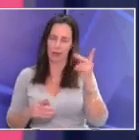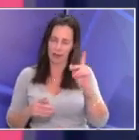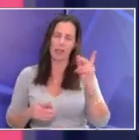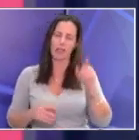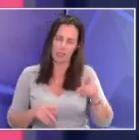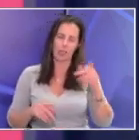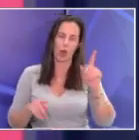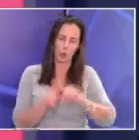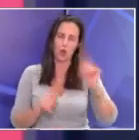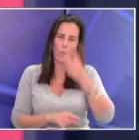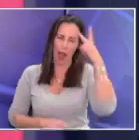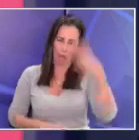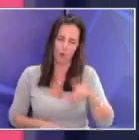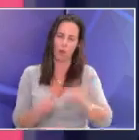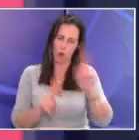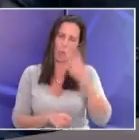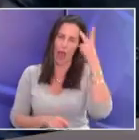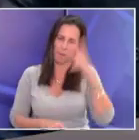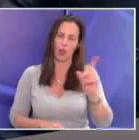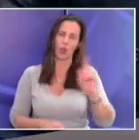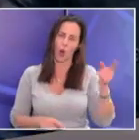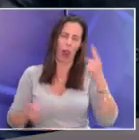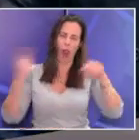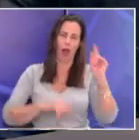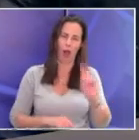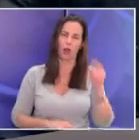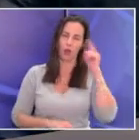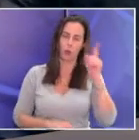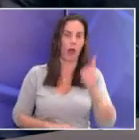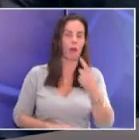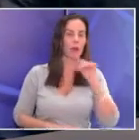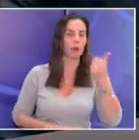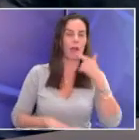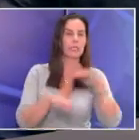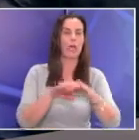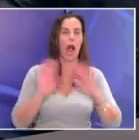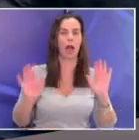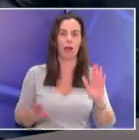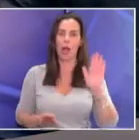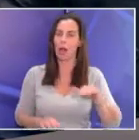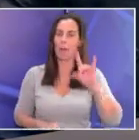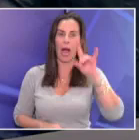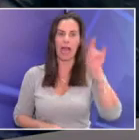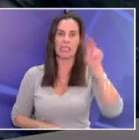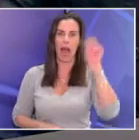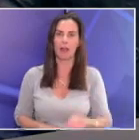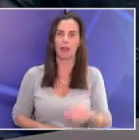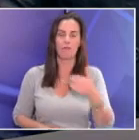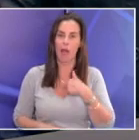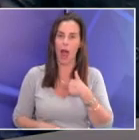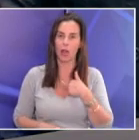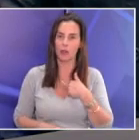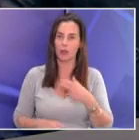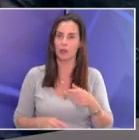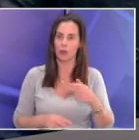שכולם הבינו, והוא יודע שכולם הבינו את מה שהבינו, ולדעתי הוא חייב קודם כל להתנצל. גם אורן חזן. ואני חוזרת